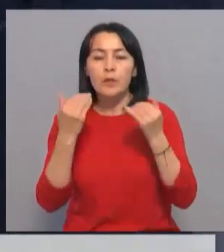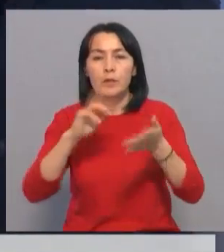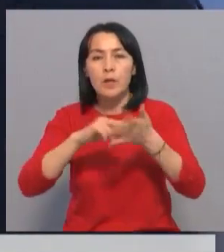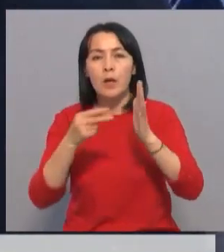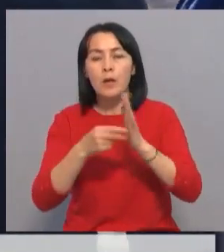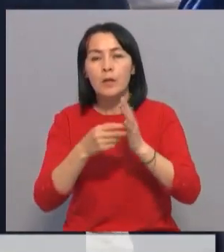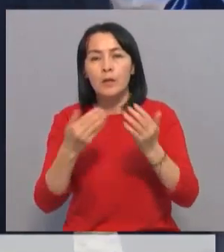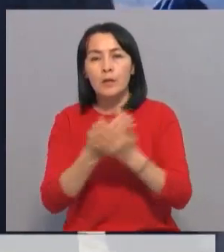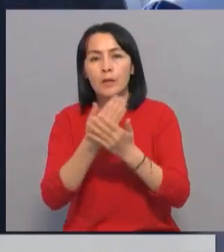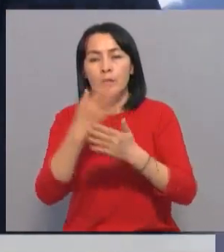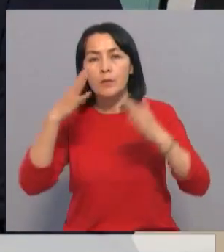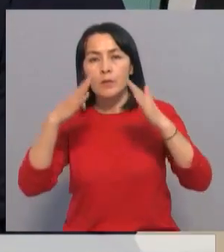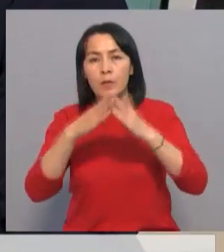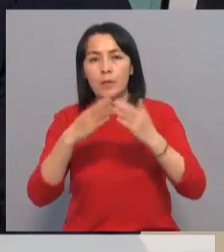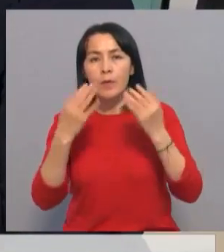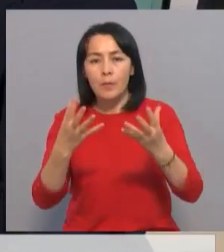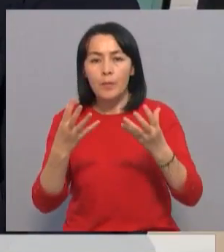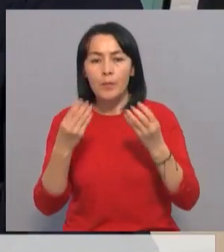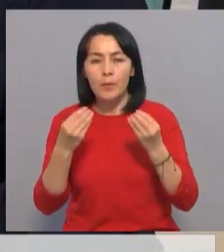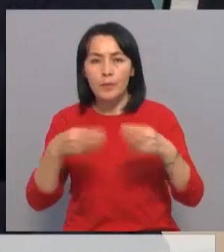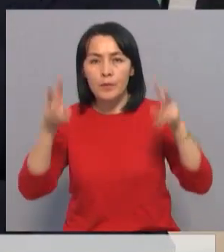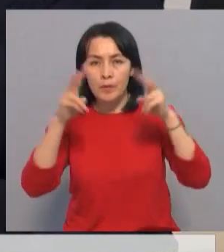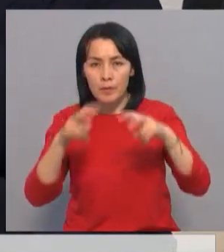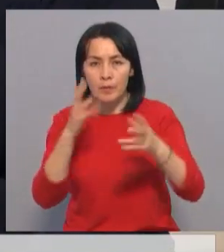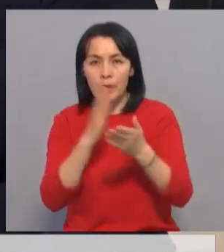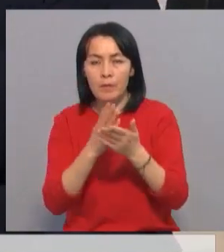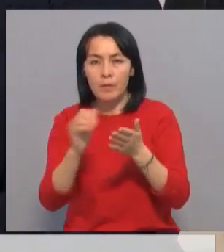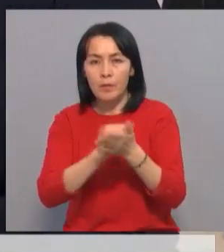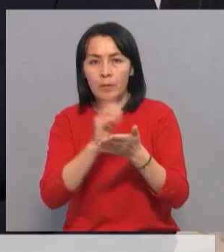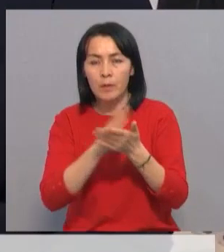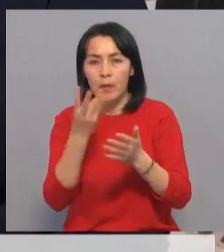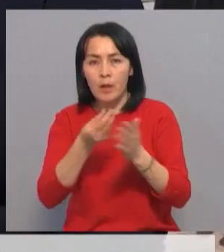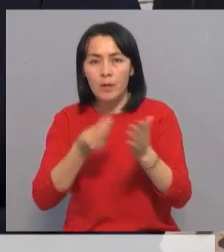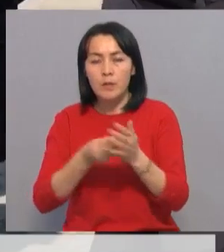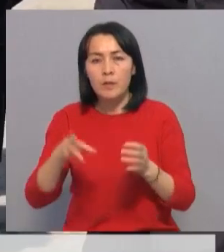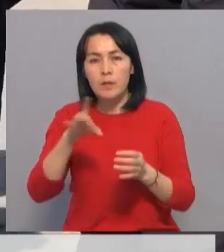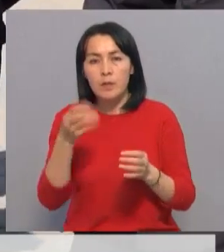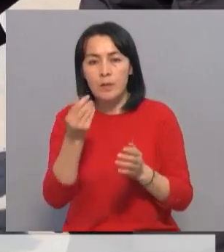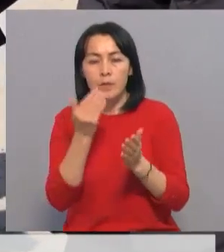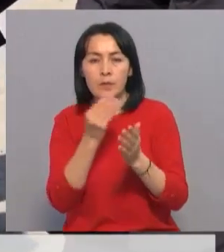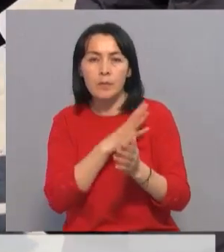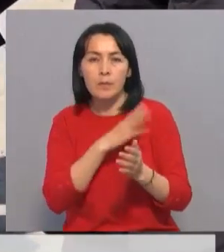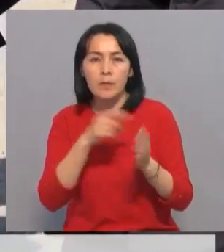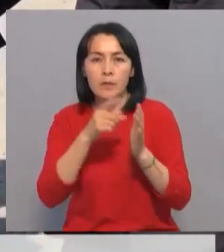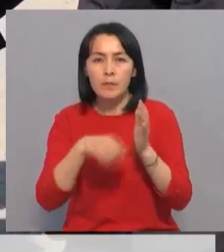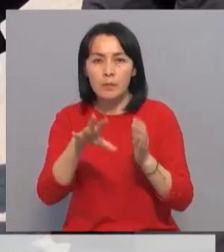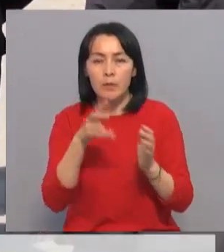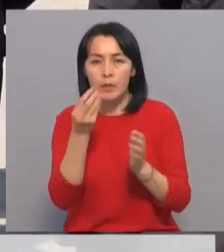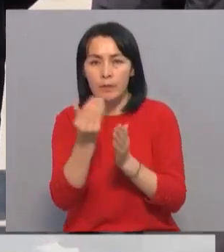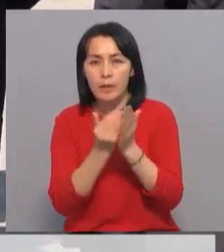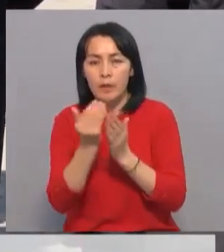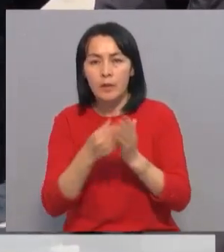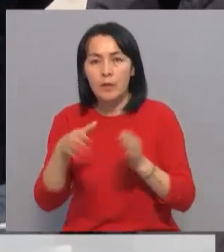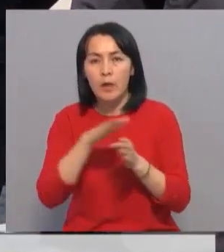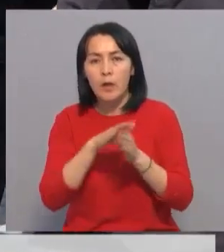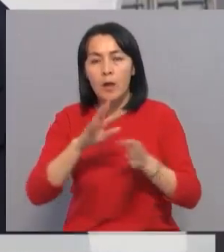проект инфраструктурных жилых домов, получена экспертиза. На финансирование из республиканского бюджета было предложено 700 миллионов тенге.